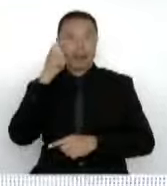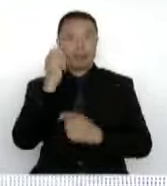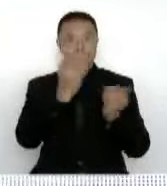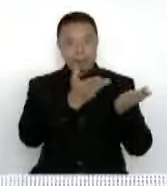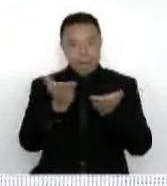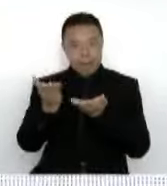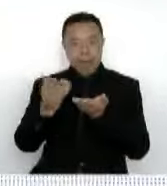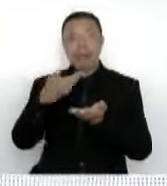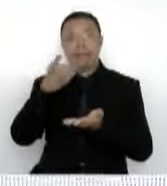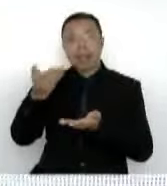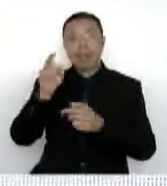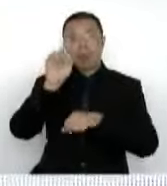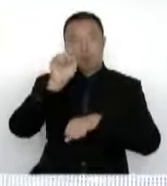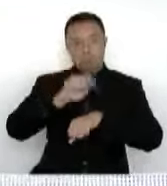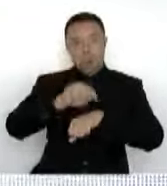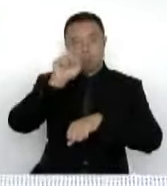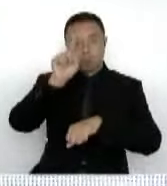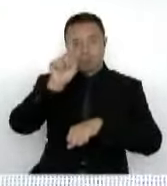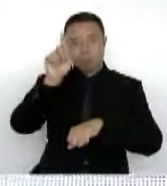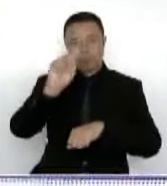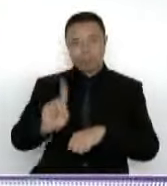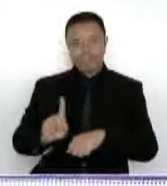kami persilakan waktunya 1